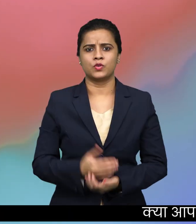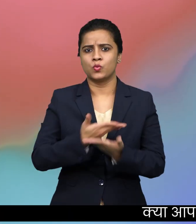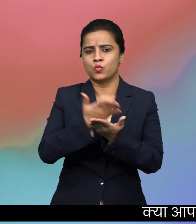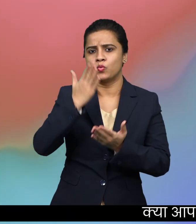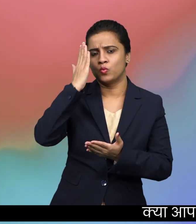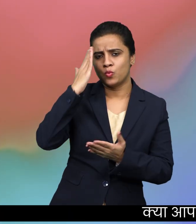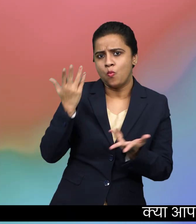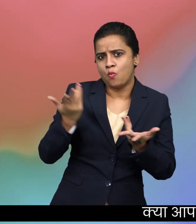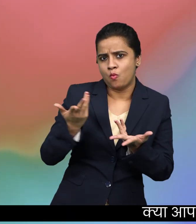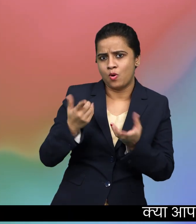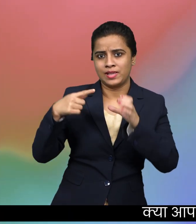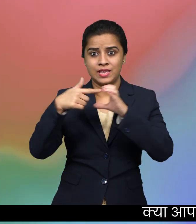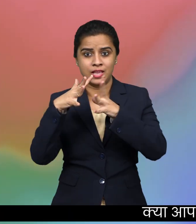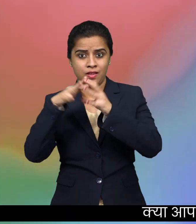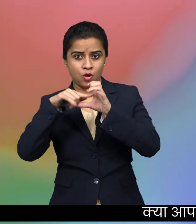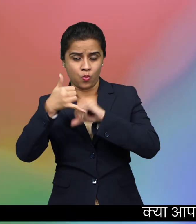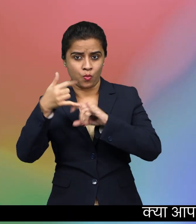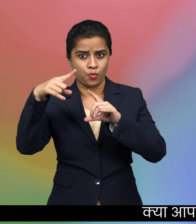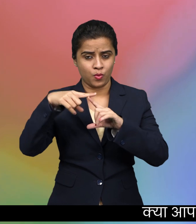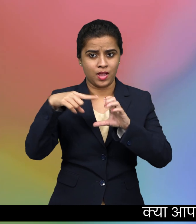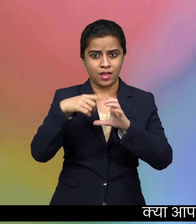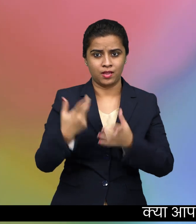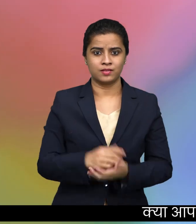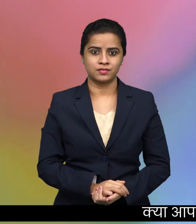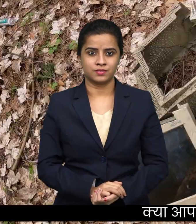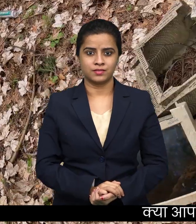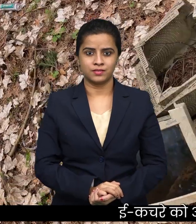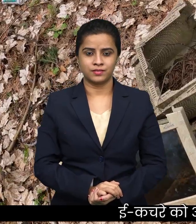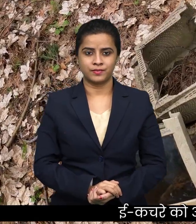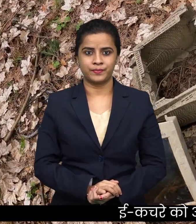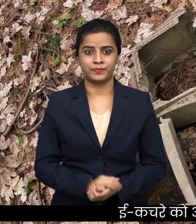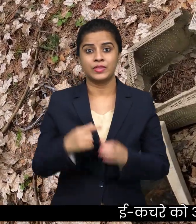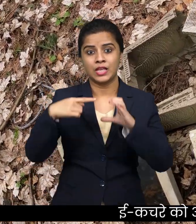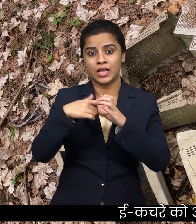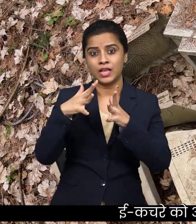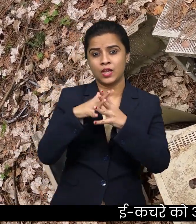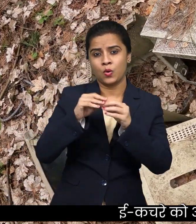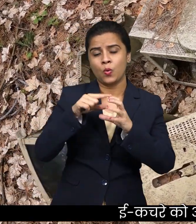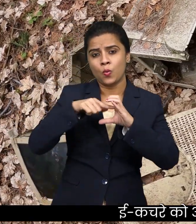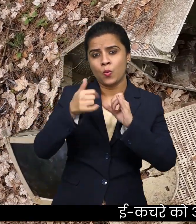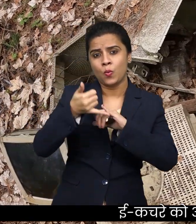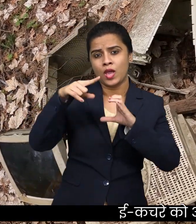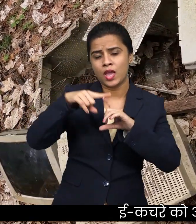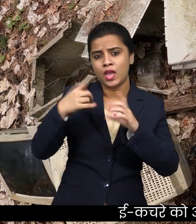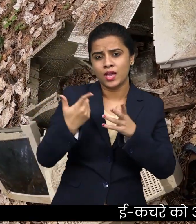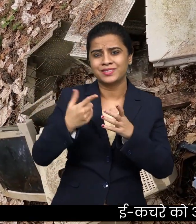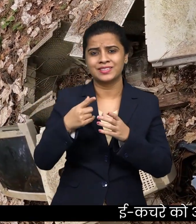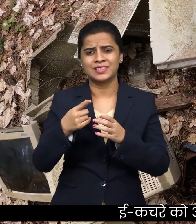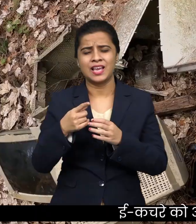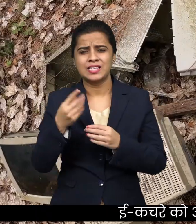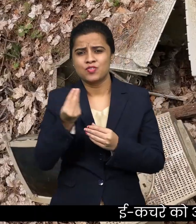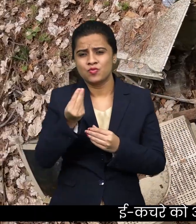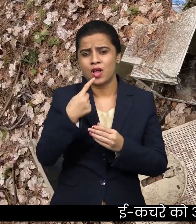क्या आप जानते हैं कि विद्युत अपशिष्ट क्या है? ई कचरे को आमतौर पर विद्युत